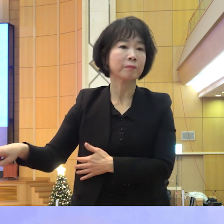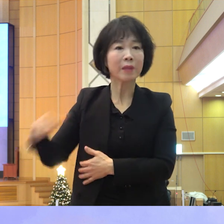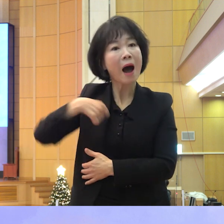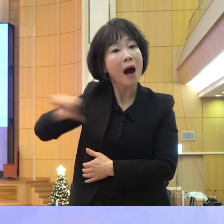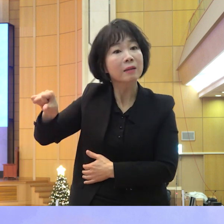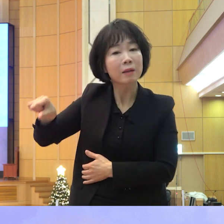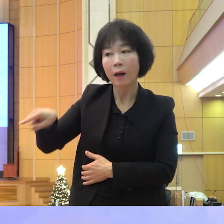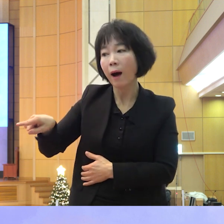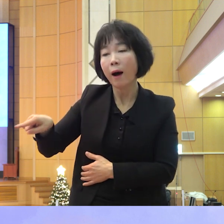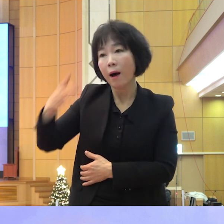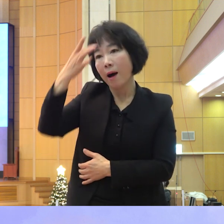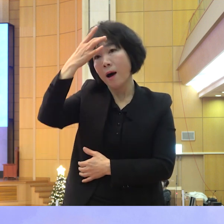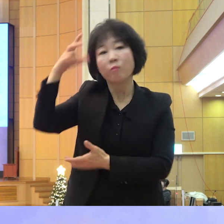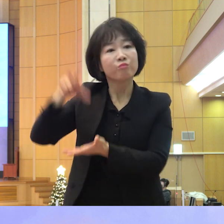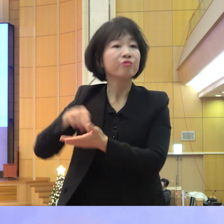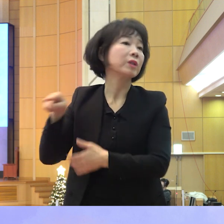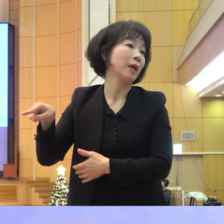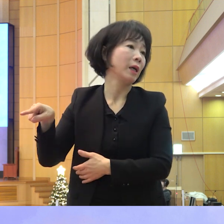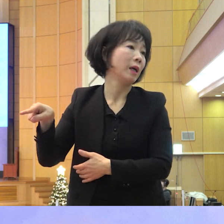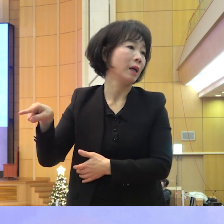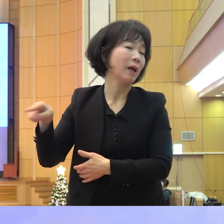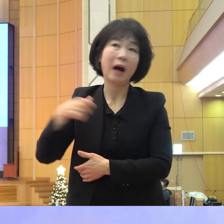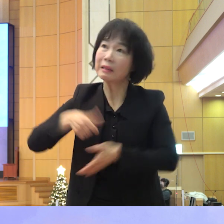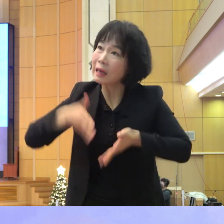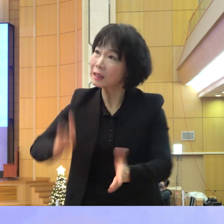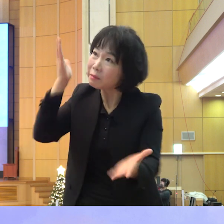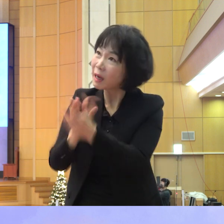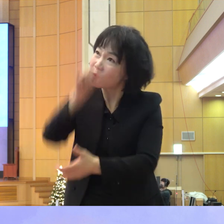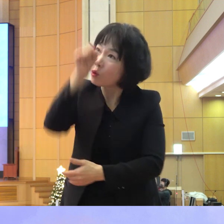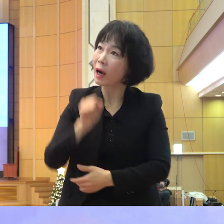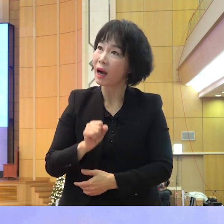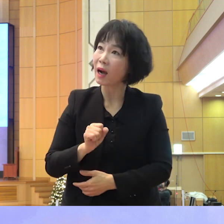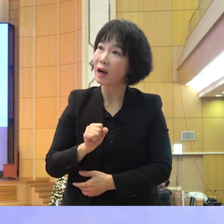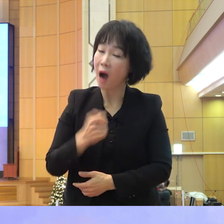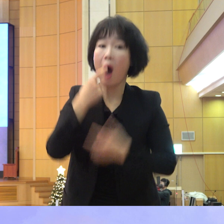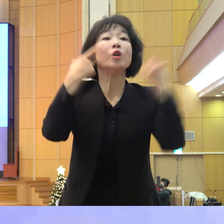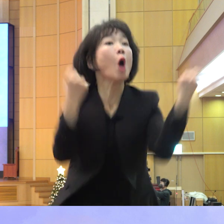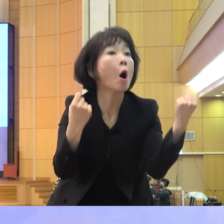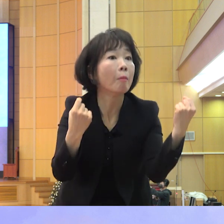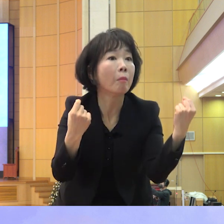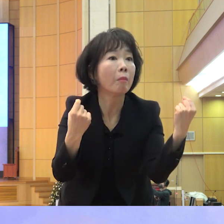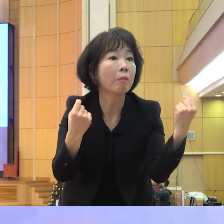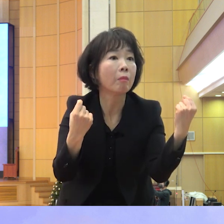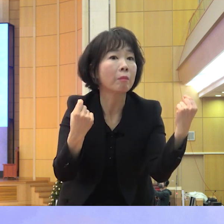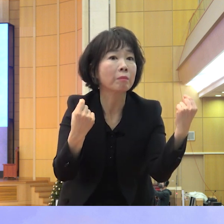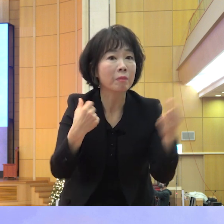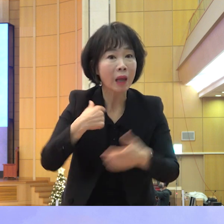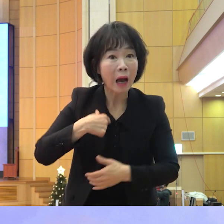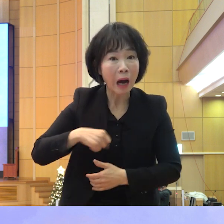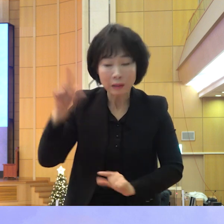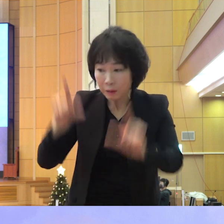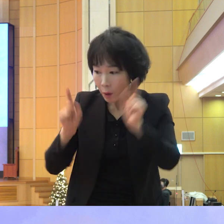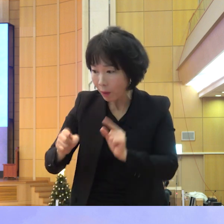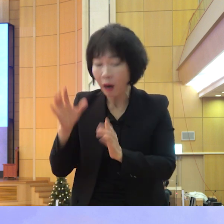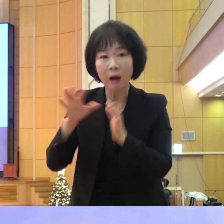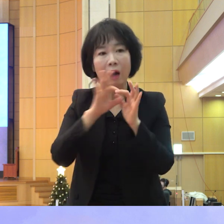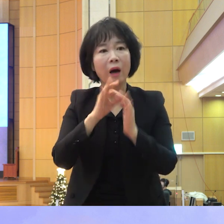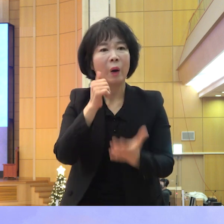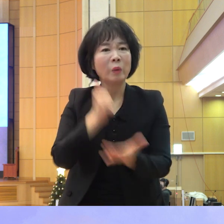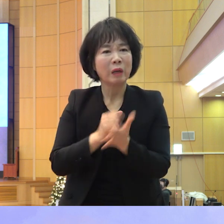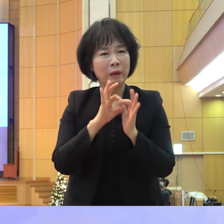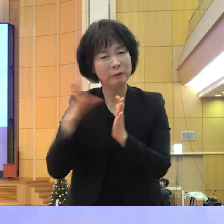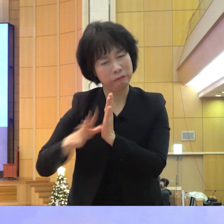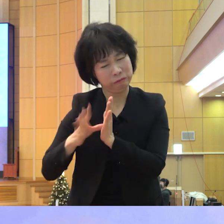안 낳을 걸 그랬어요. 그렇게 말하는 걸 들어봤어요. 얼마나 속상했으면